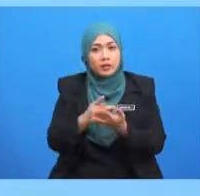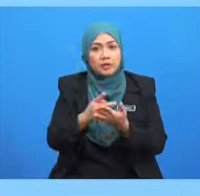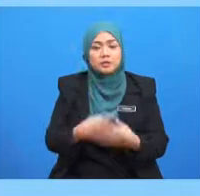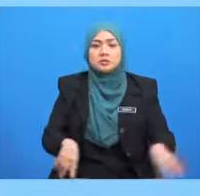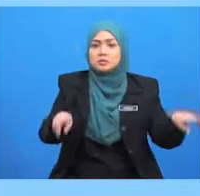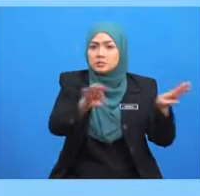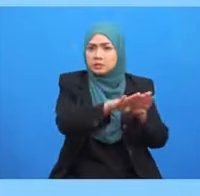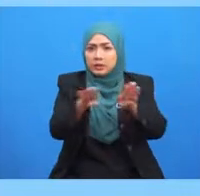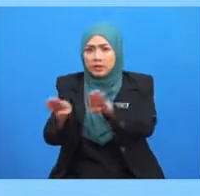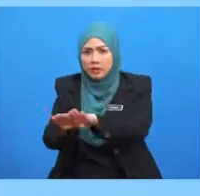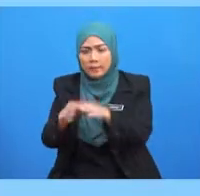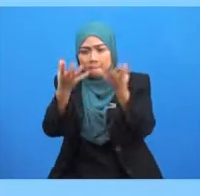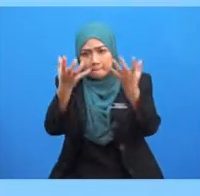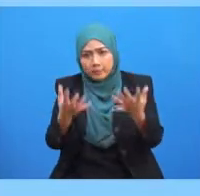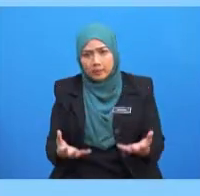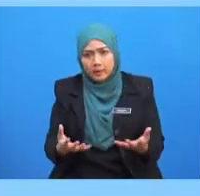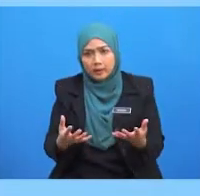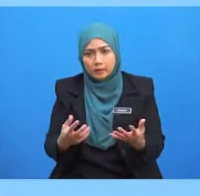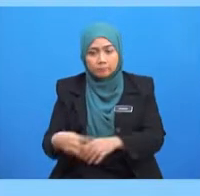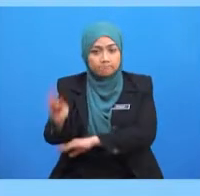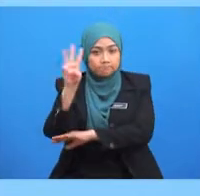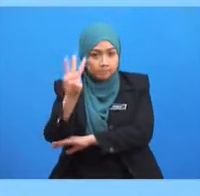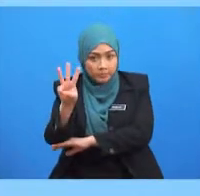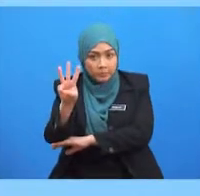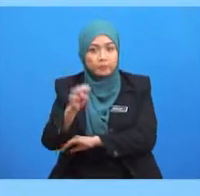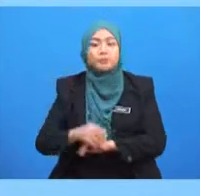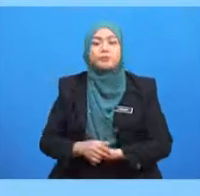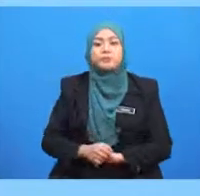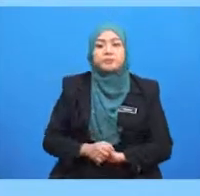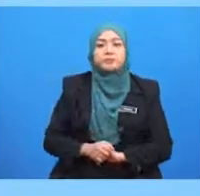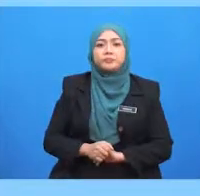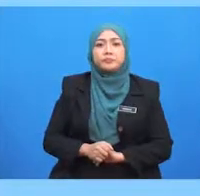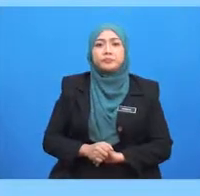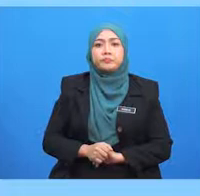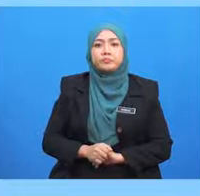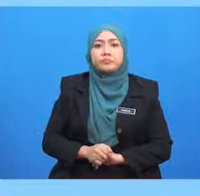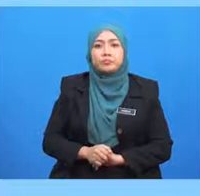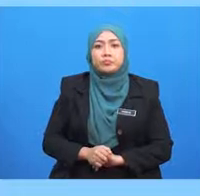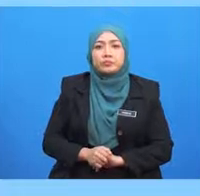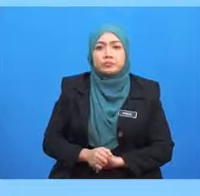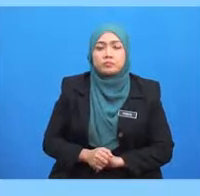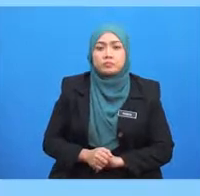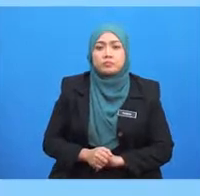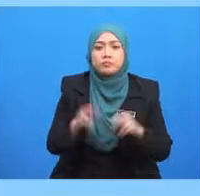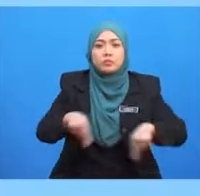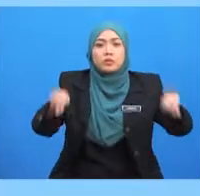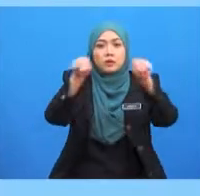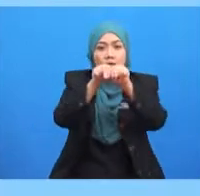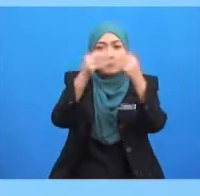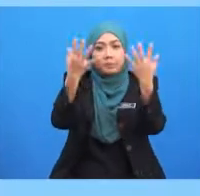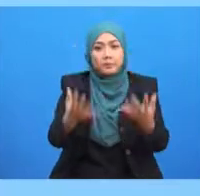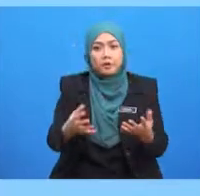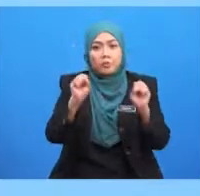simbol cable you nilai pemberaih ini boleh diwakili oleh pelbagai nilai sebagai